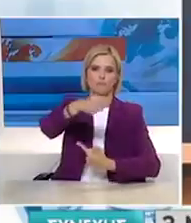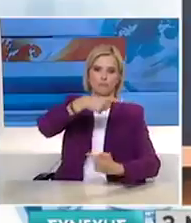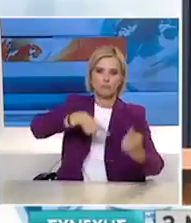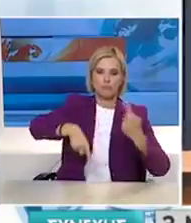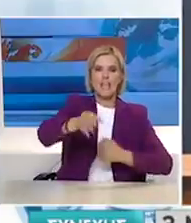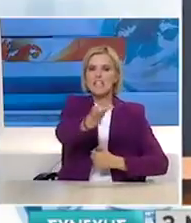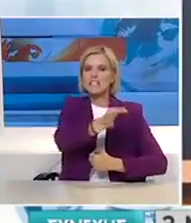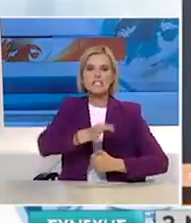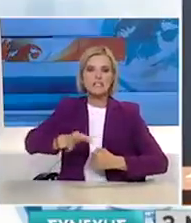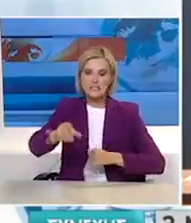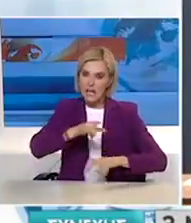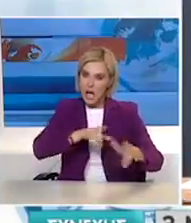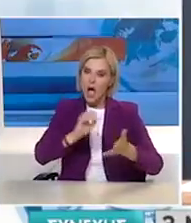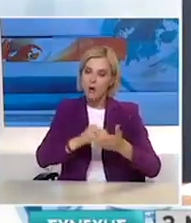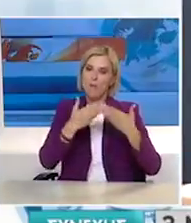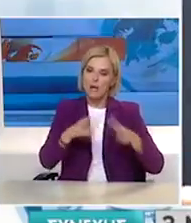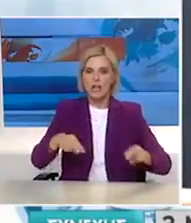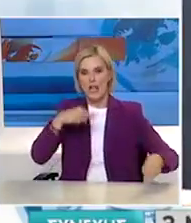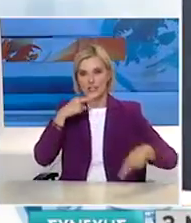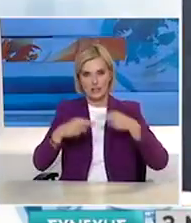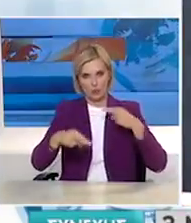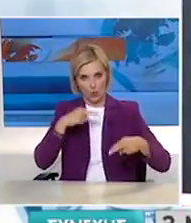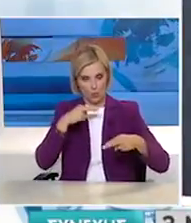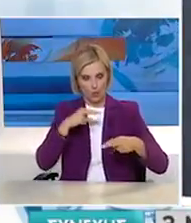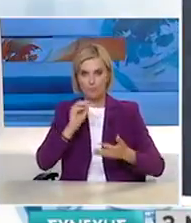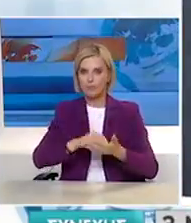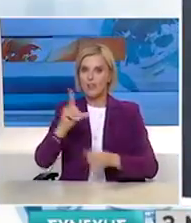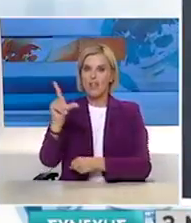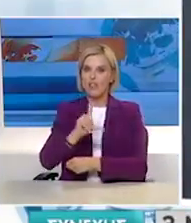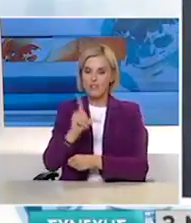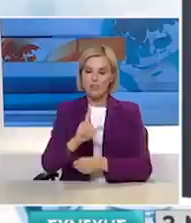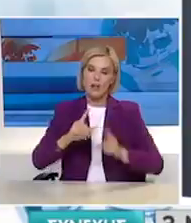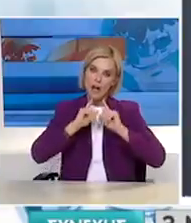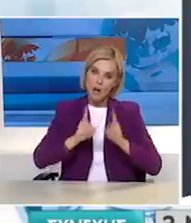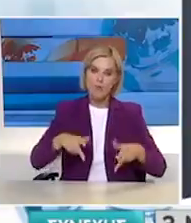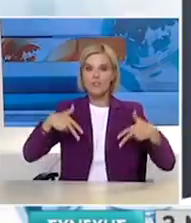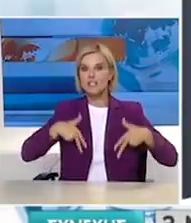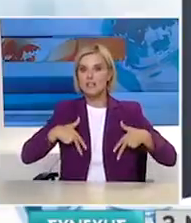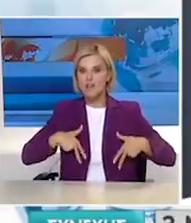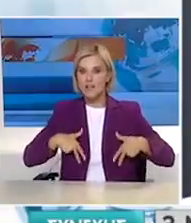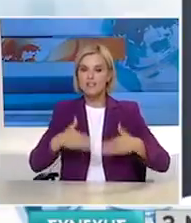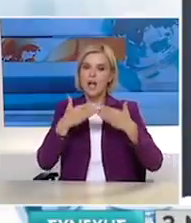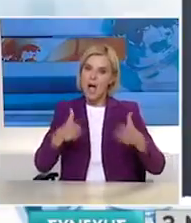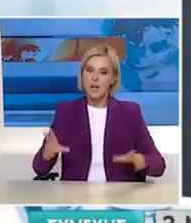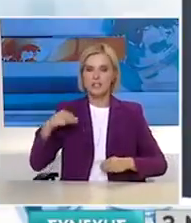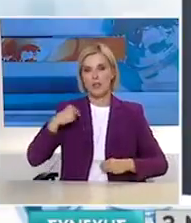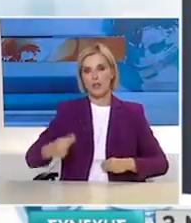ενώ ανοίγουν και οι χώροι εστίασης. Επίσης, τη Δευτέρα θα ανακοινωθούν και αποφάσεις κυβέρνησης για το αν θα ανοίξουν και πώς θα ανοίξουν τα